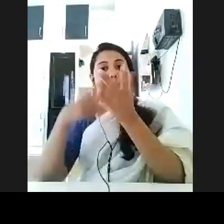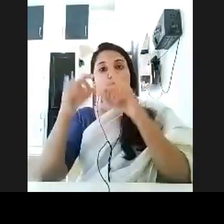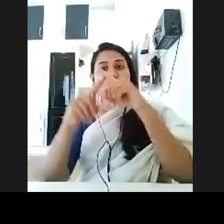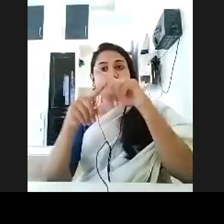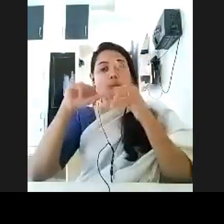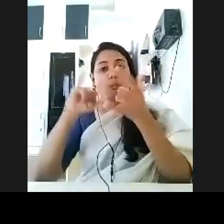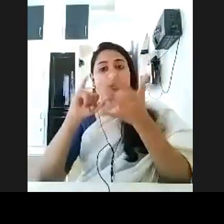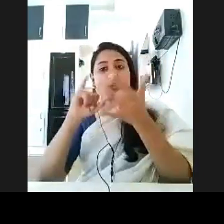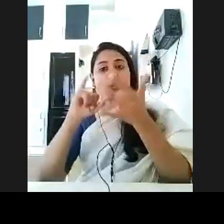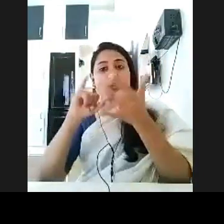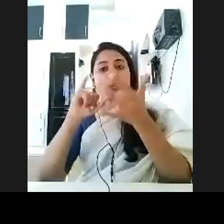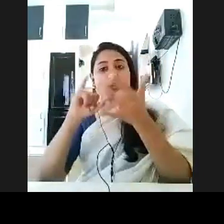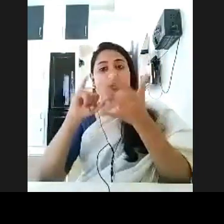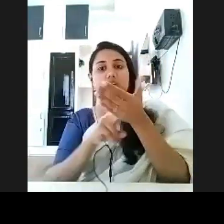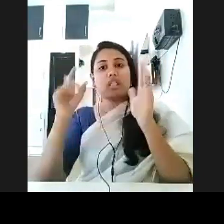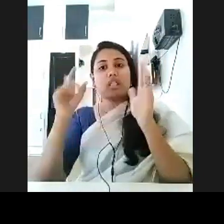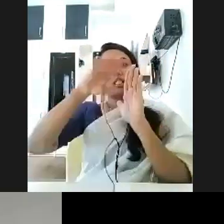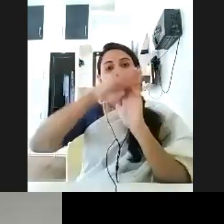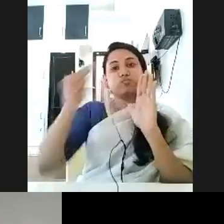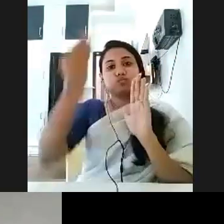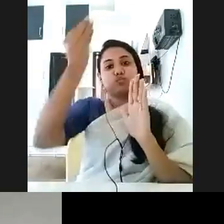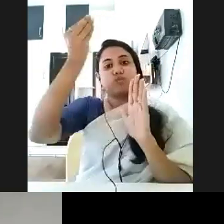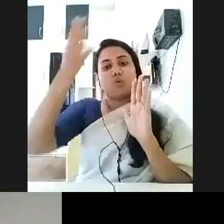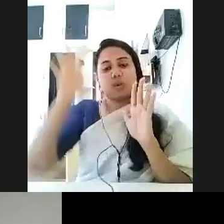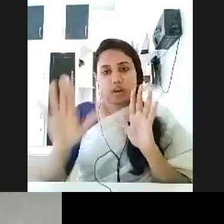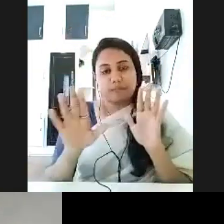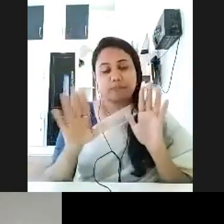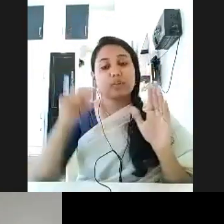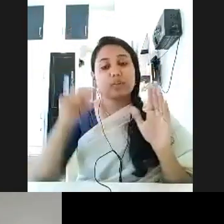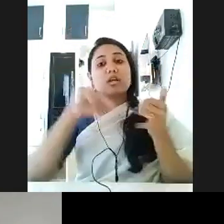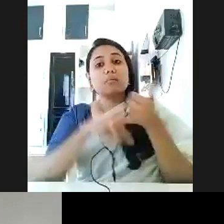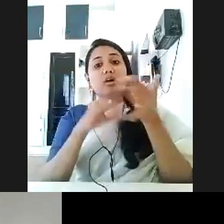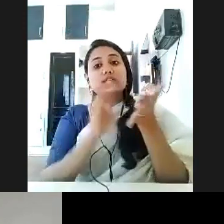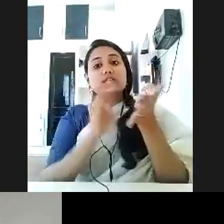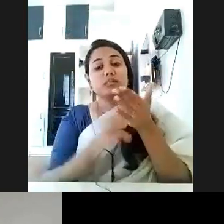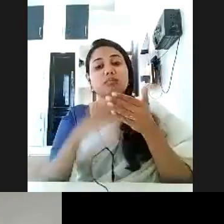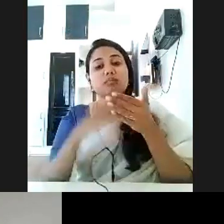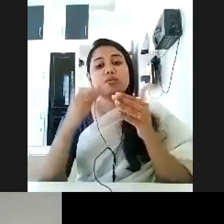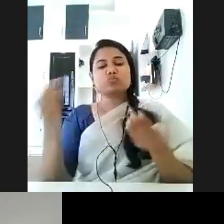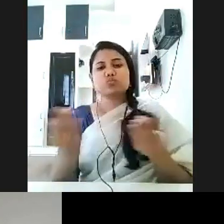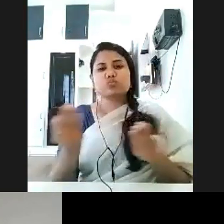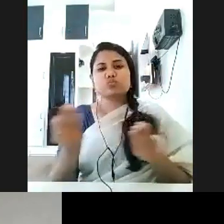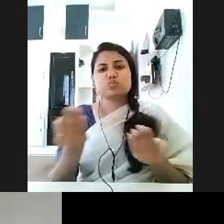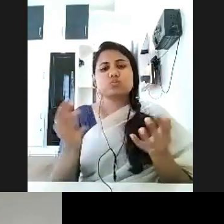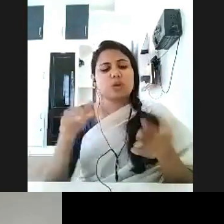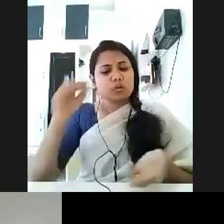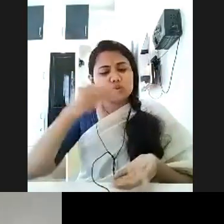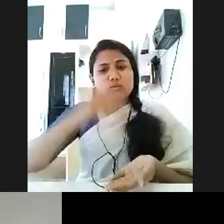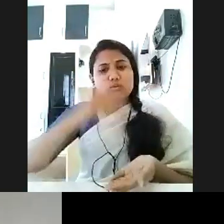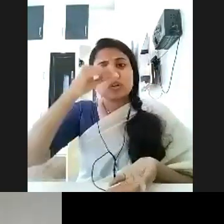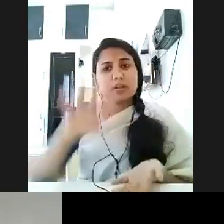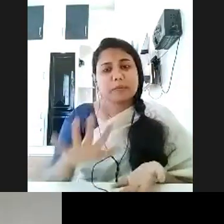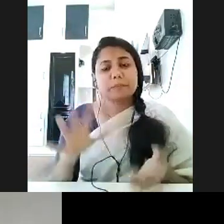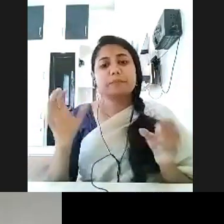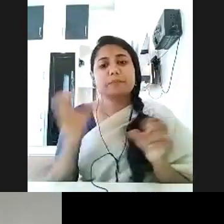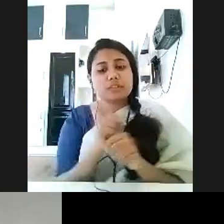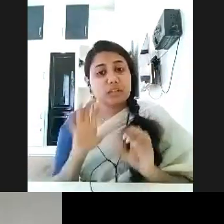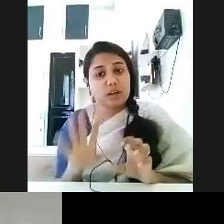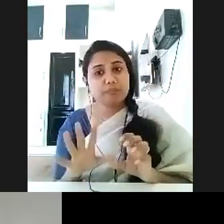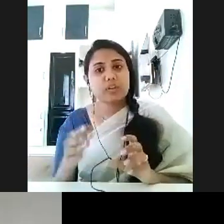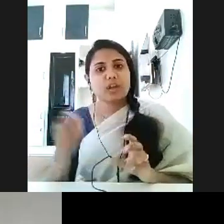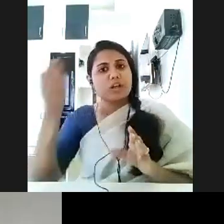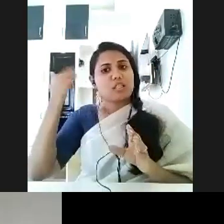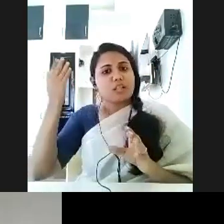SMN1 എല്ലാവരുടെ ശരീരത്തിലും ഉണ്ടാവും. ബട്ട് SMA കുട്ടികൾക്ക് അത് ഇല്ലാത്തത് കൊണ്ട് നമ്മൾ ടോട്ടലി ആ കുട്ടിയുടെ മറ്റേ ഇഫക്റ്റും